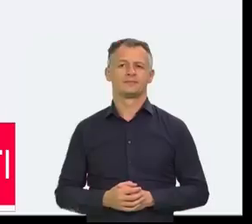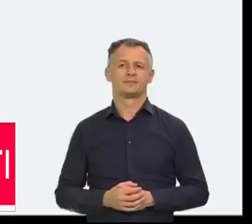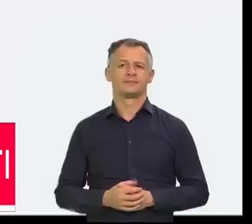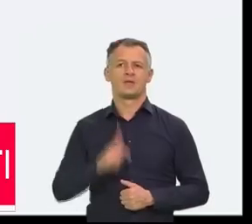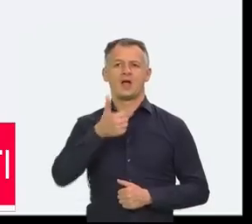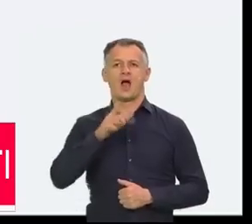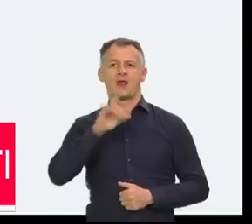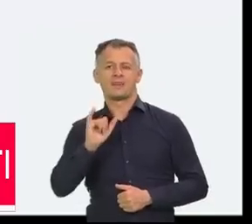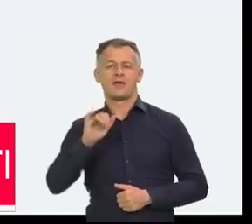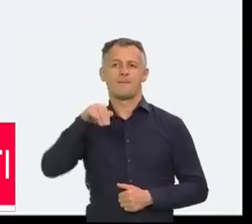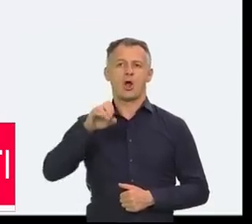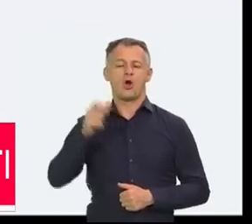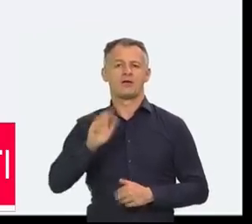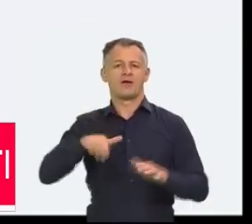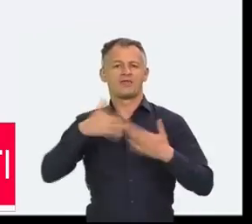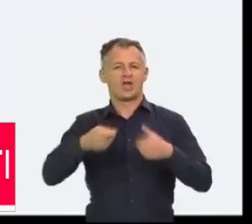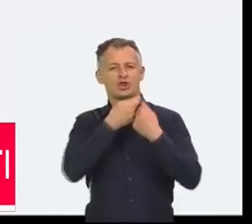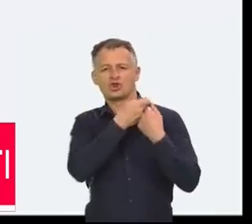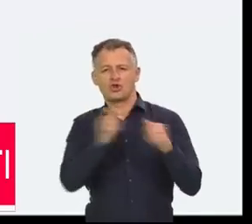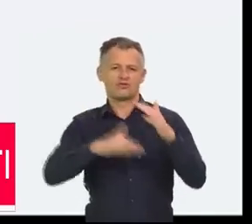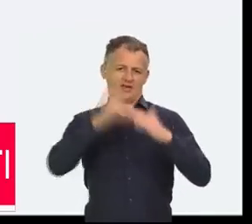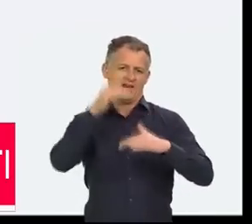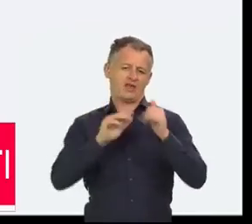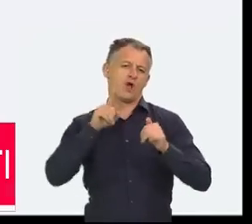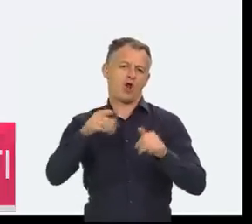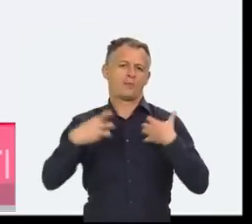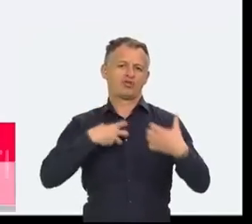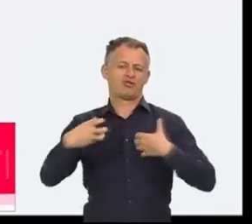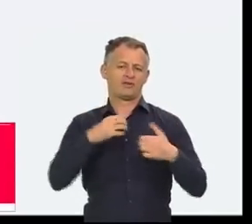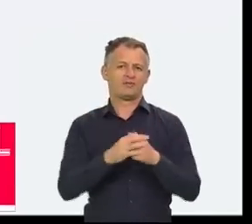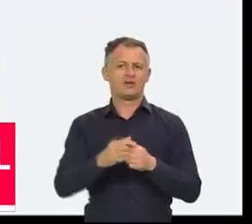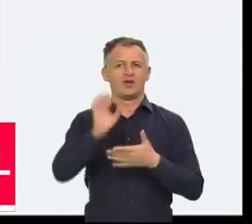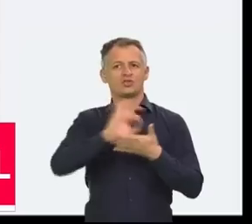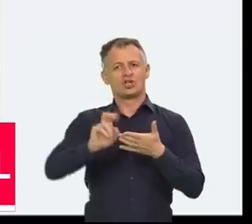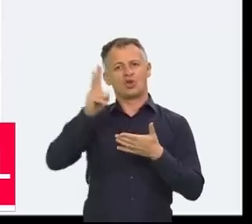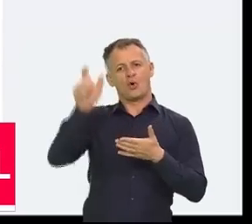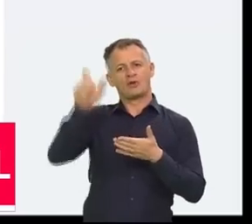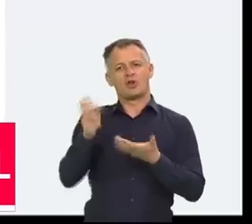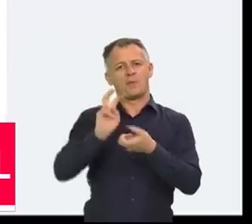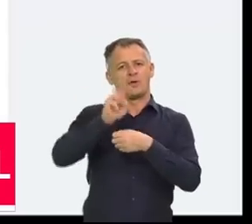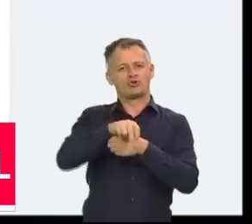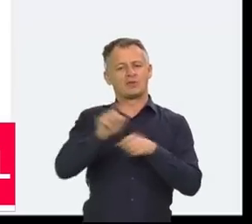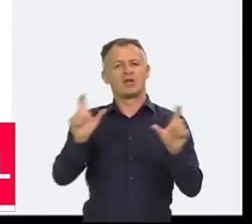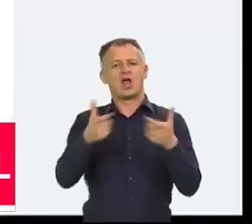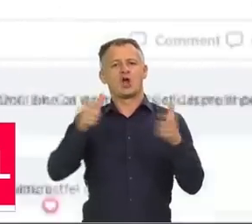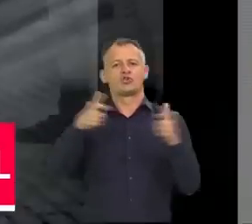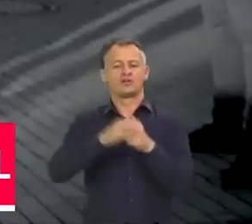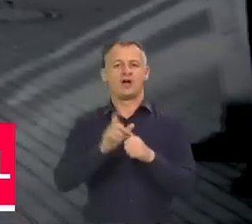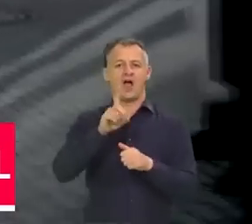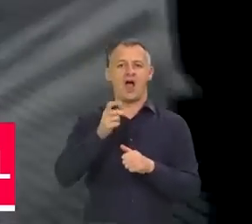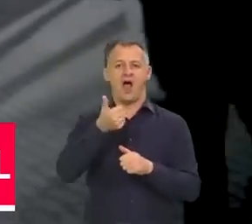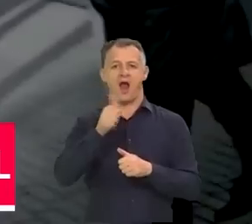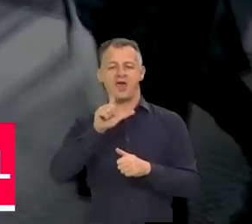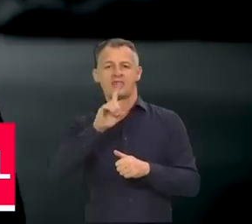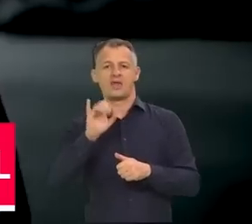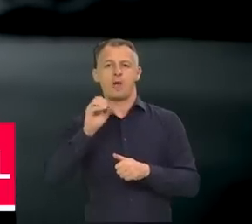Aldi Meola a dat tot pe scenă până în acel moment. Asta face un artist desăvârșit, au scris doi dintre oamenii care au participat la concert. Aldi Meola s-a născut